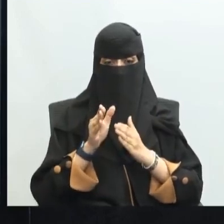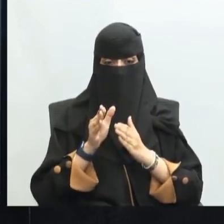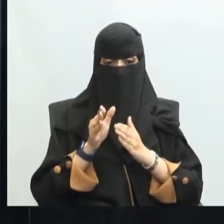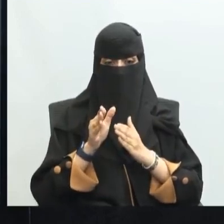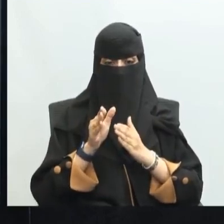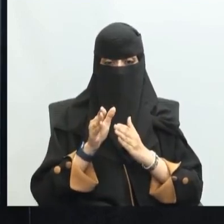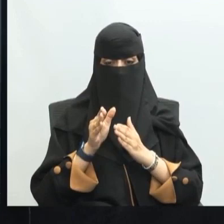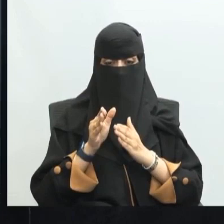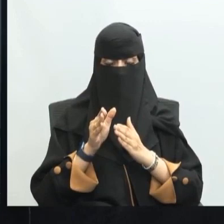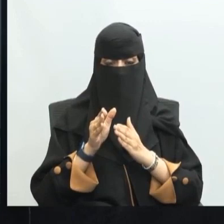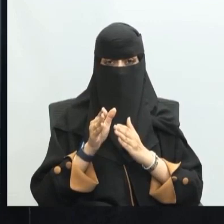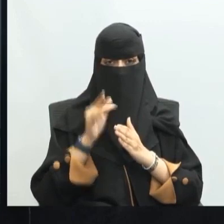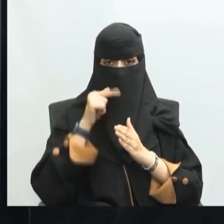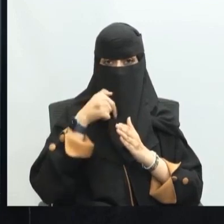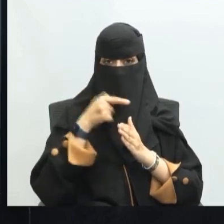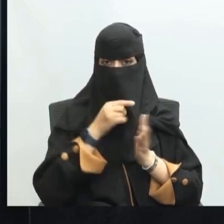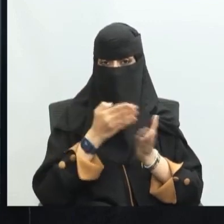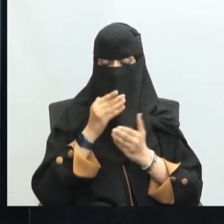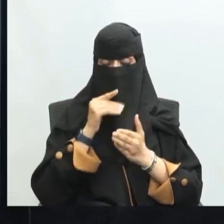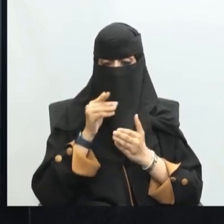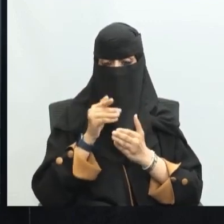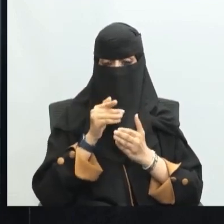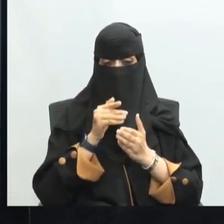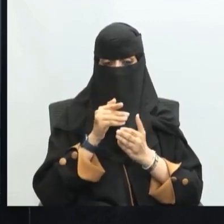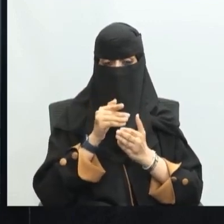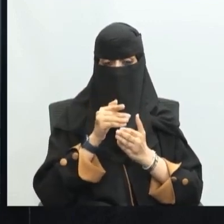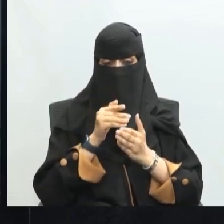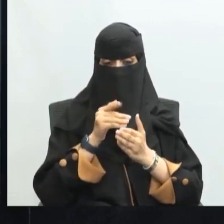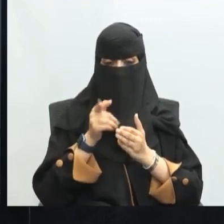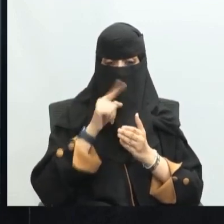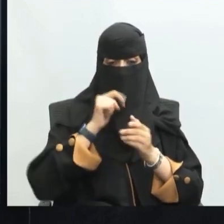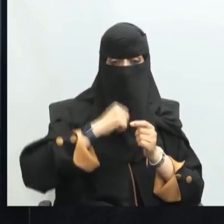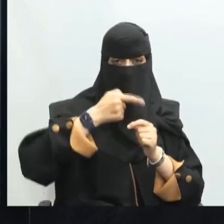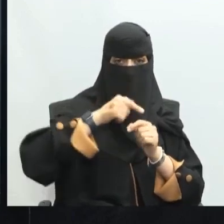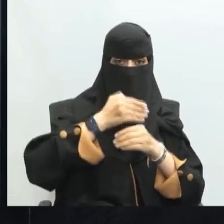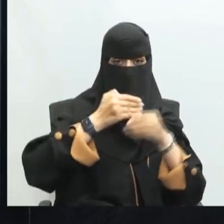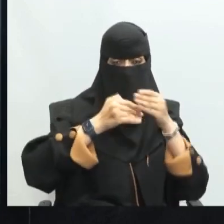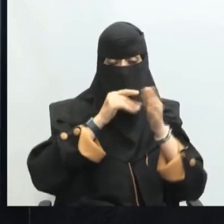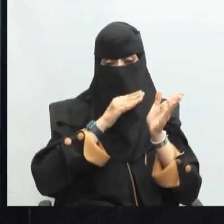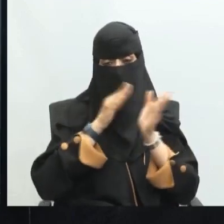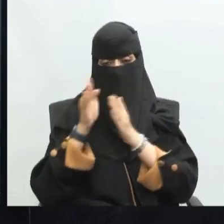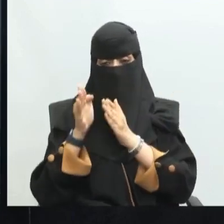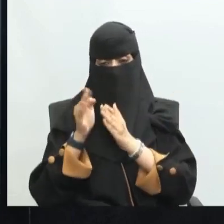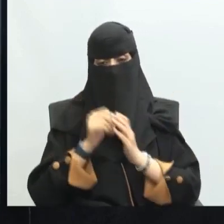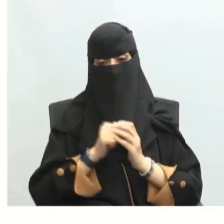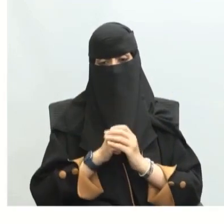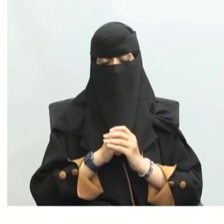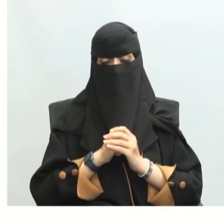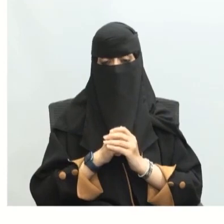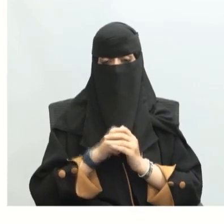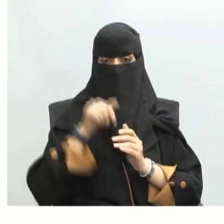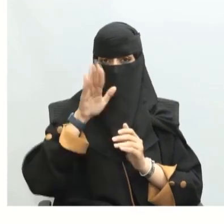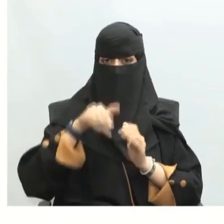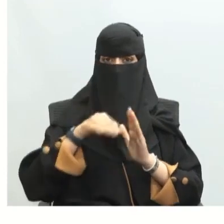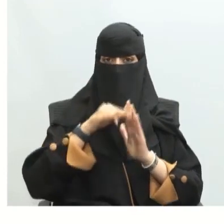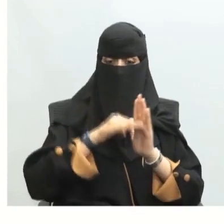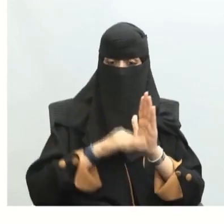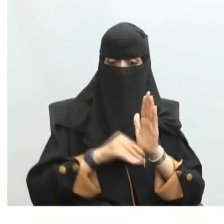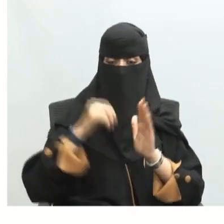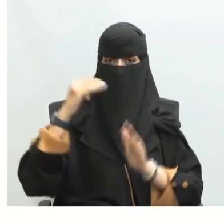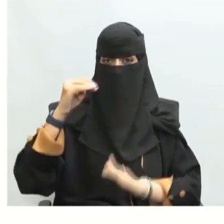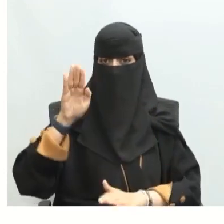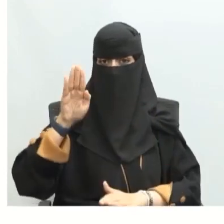الوسطيه ودعوتهم لتعزيز القيم الدينيه الاسلاميه المبنيه على الوسطيه والاعتدال ايضا من برامج